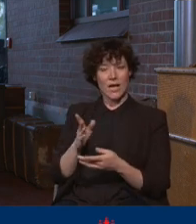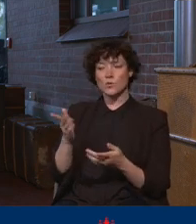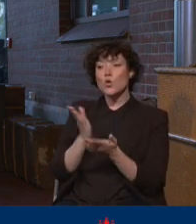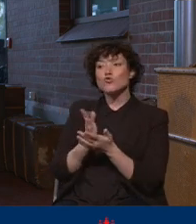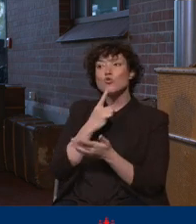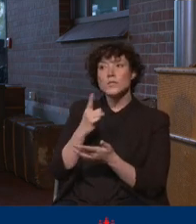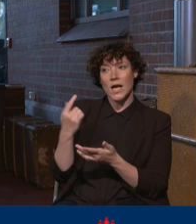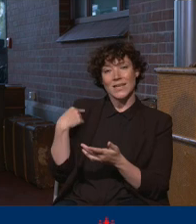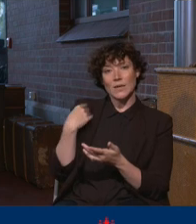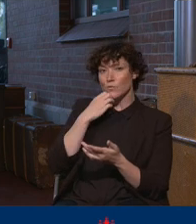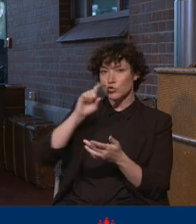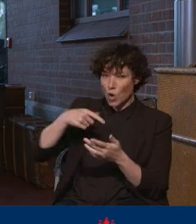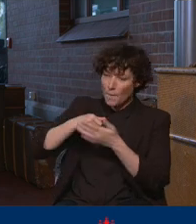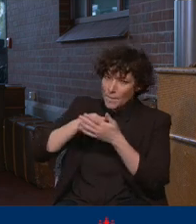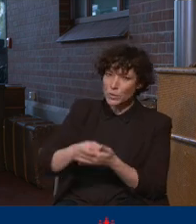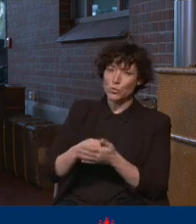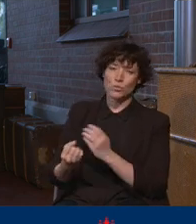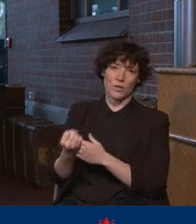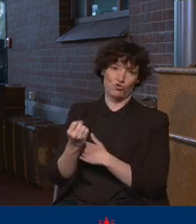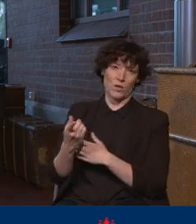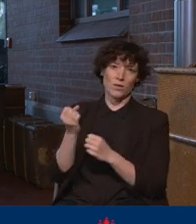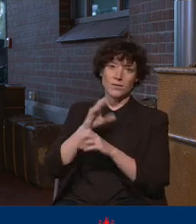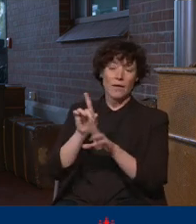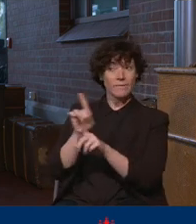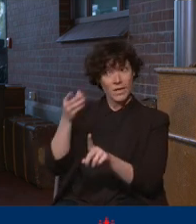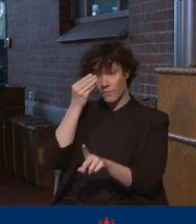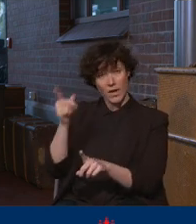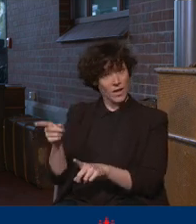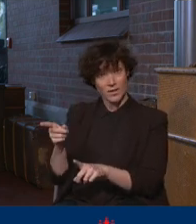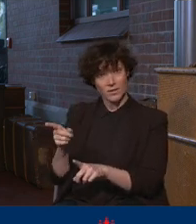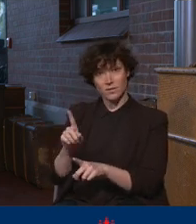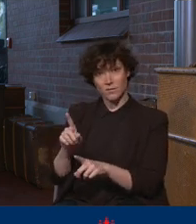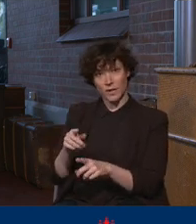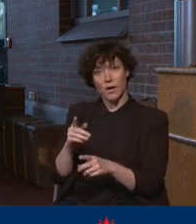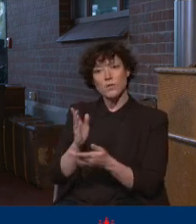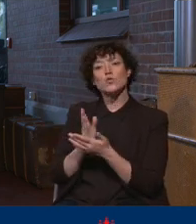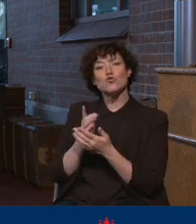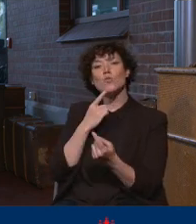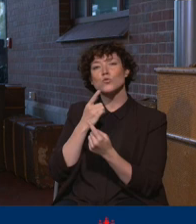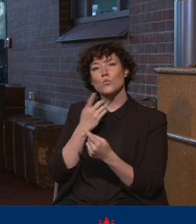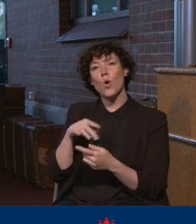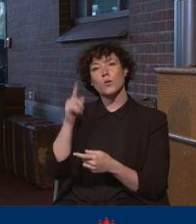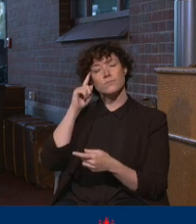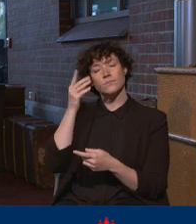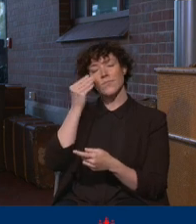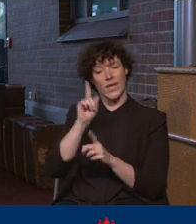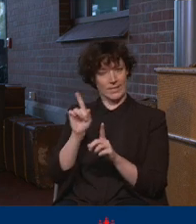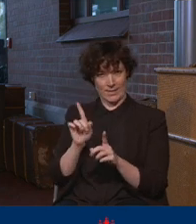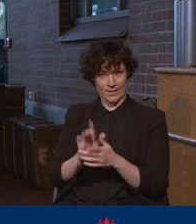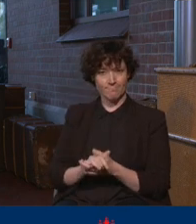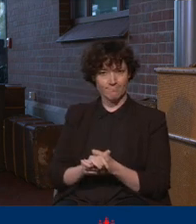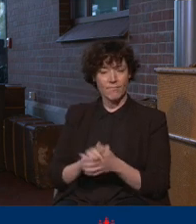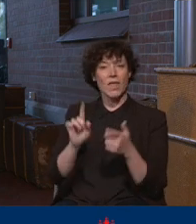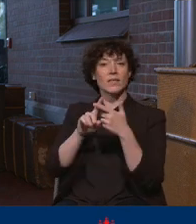einmal verstärken das werden wir auch nicht vergessen dass wir da miteinander darüber gesprochen haben der zweite punkt wir haben ja